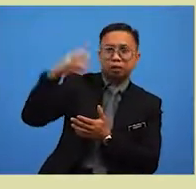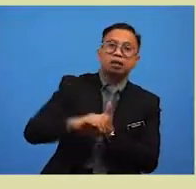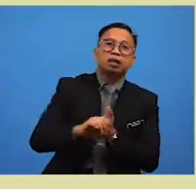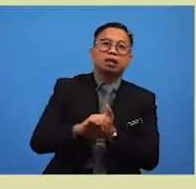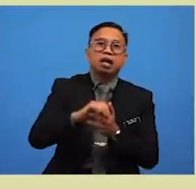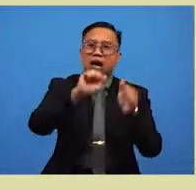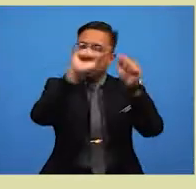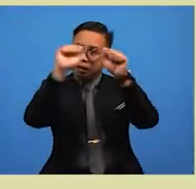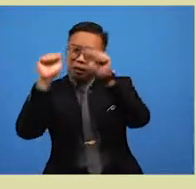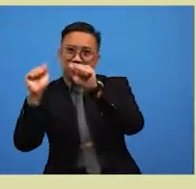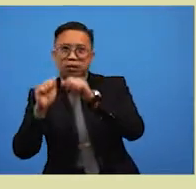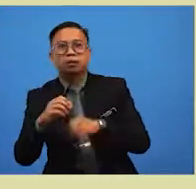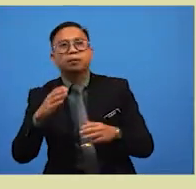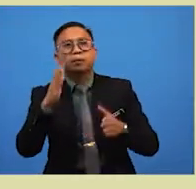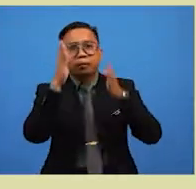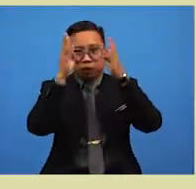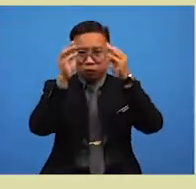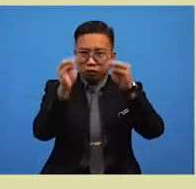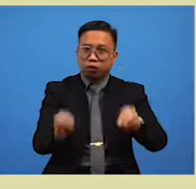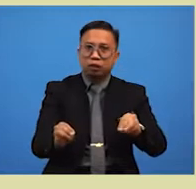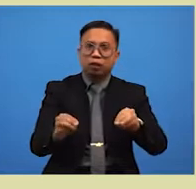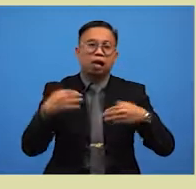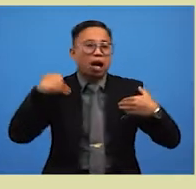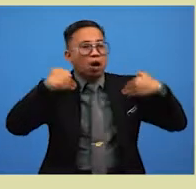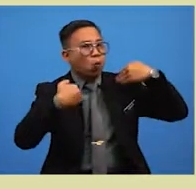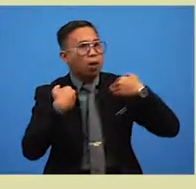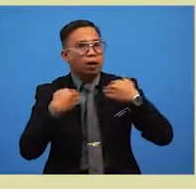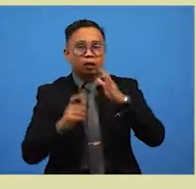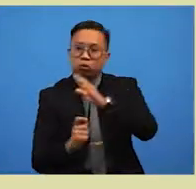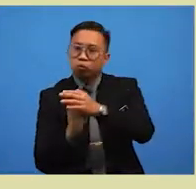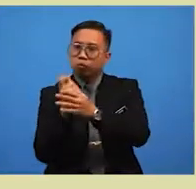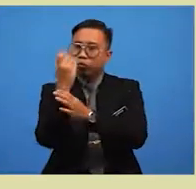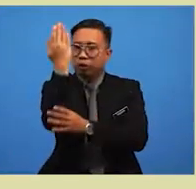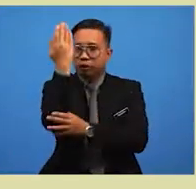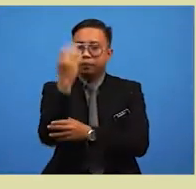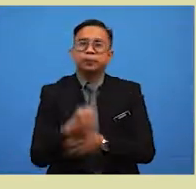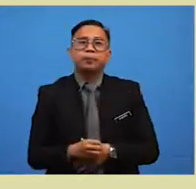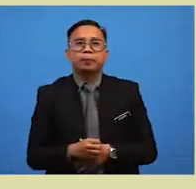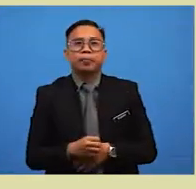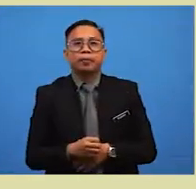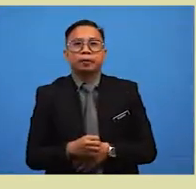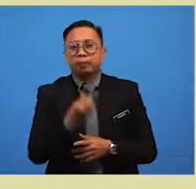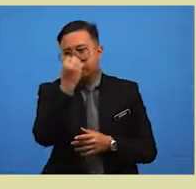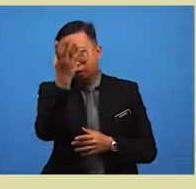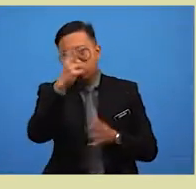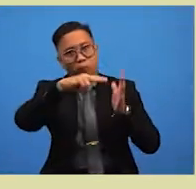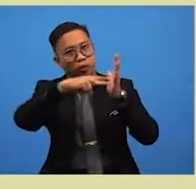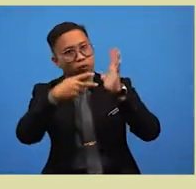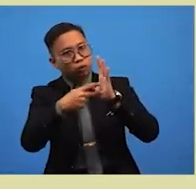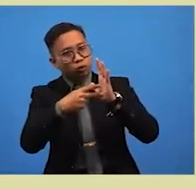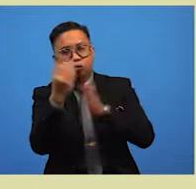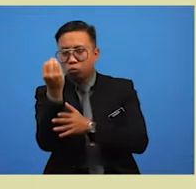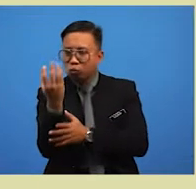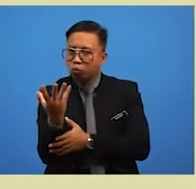angin, manusia, haiwan dan tumbuhan. Murid-murid, sila nyatakan maksud luluh hawa.